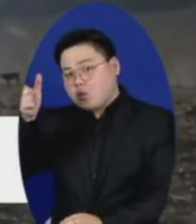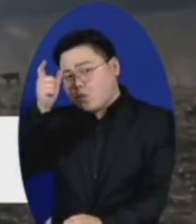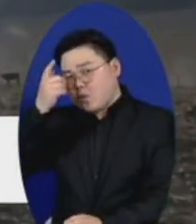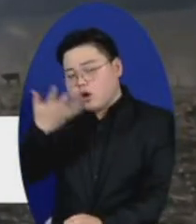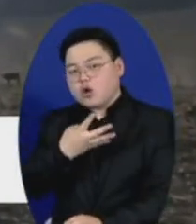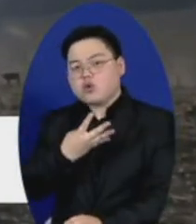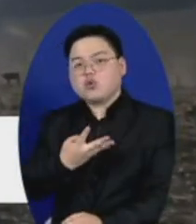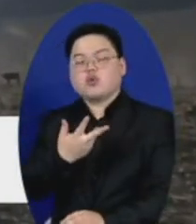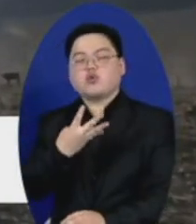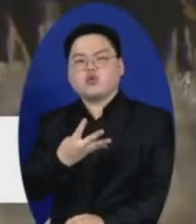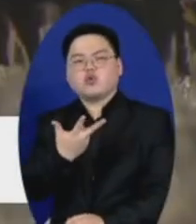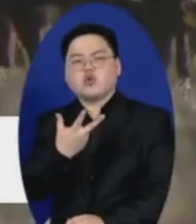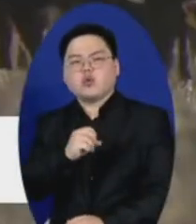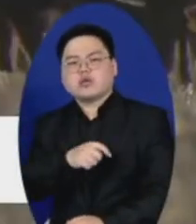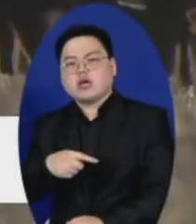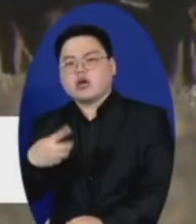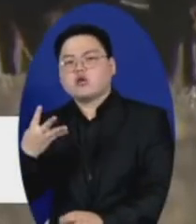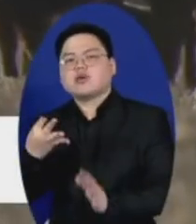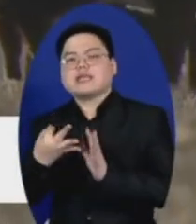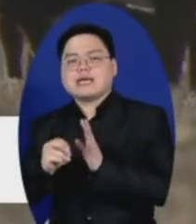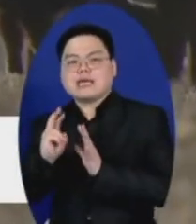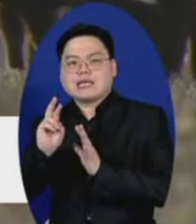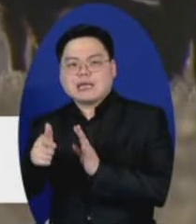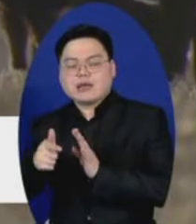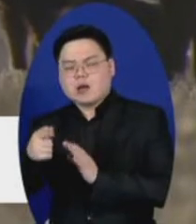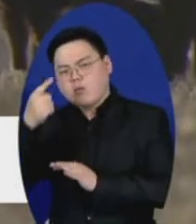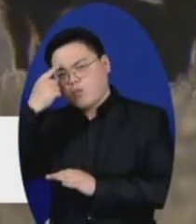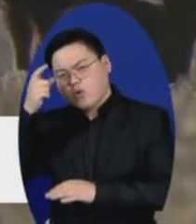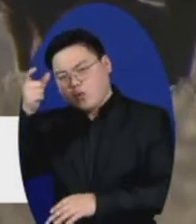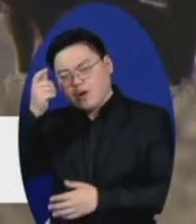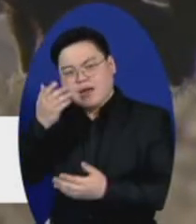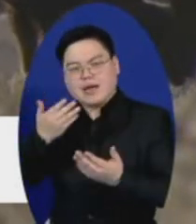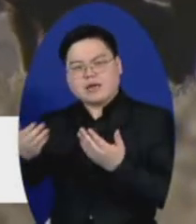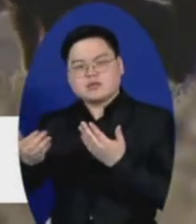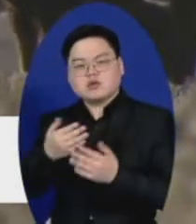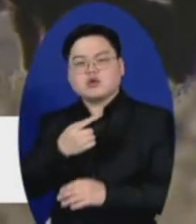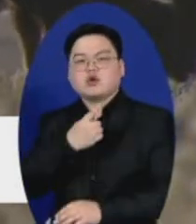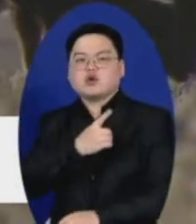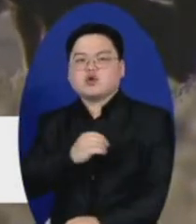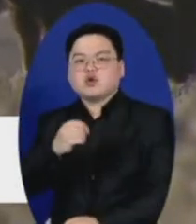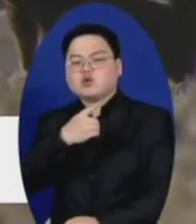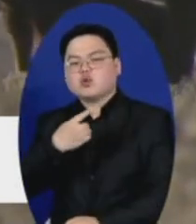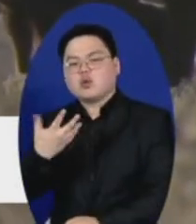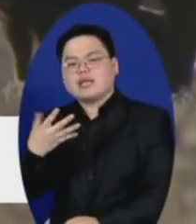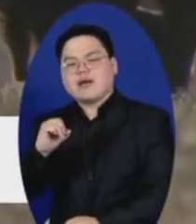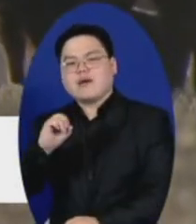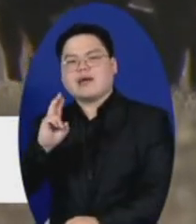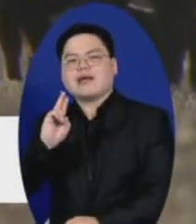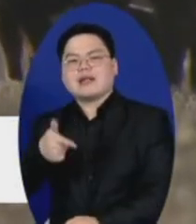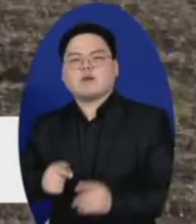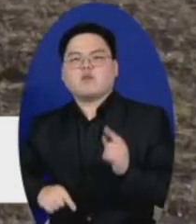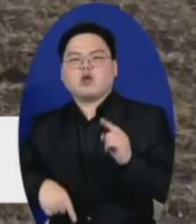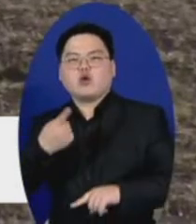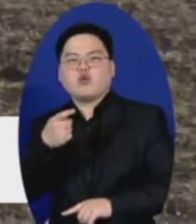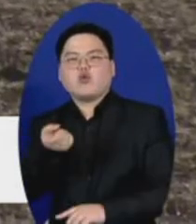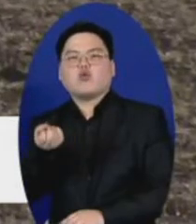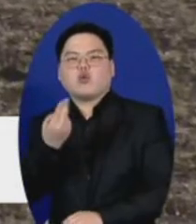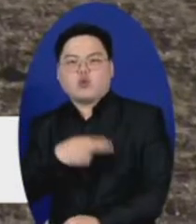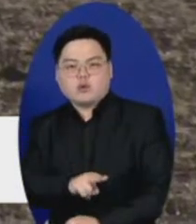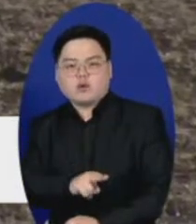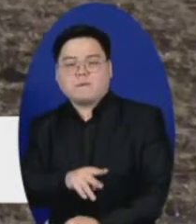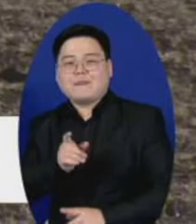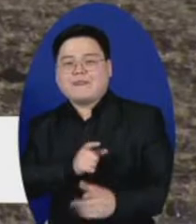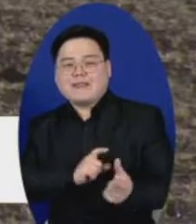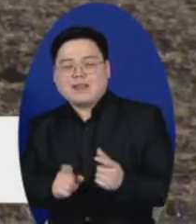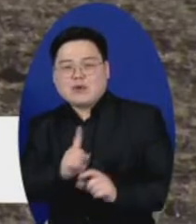480 кг жинтэй байдаг. Энэ нь Монгол үхрээс 100-аас 150 кг-аар илүү жин татдаг байна. Эдийн засгийн ач холбогдолд